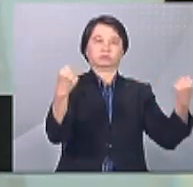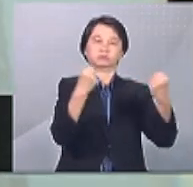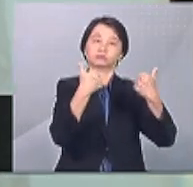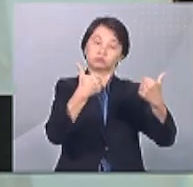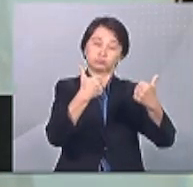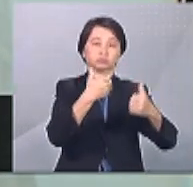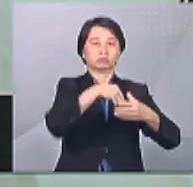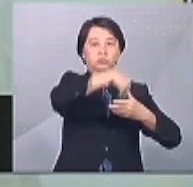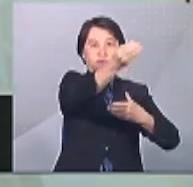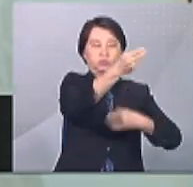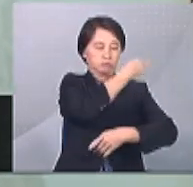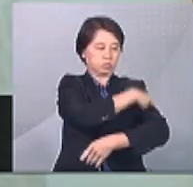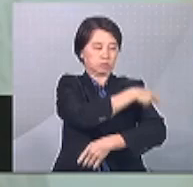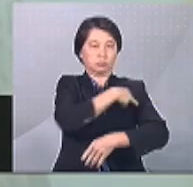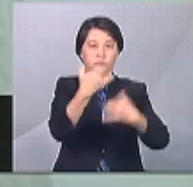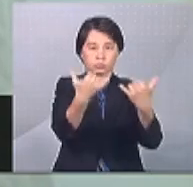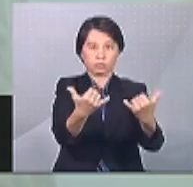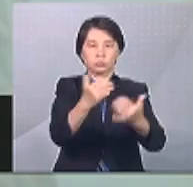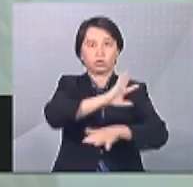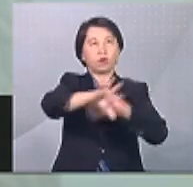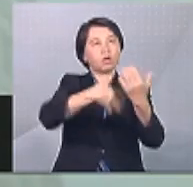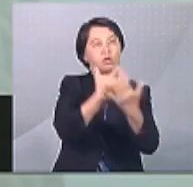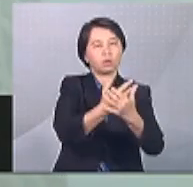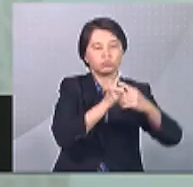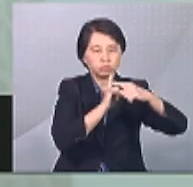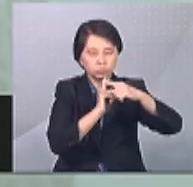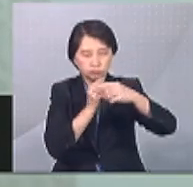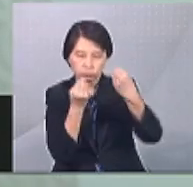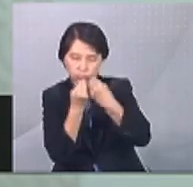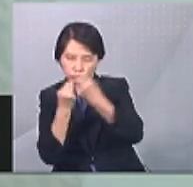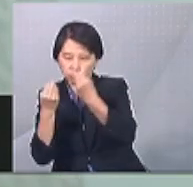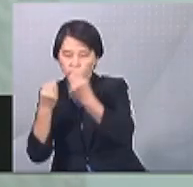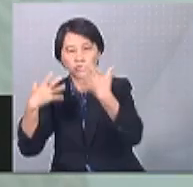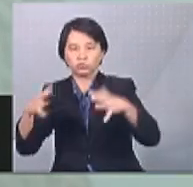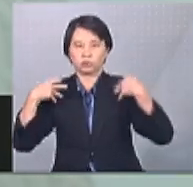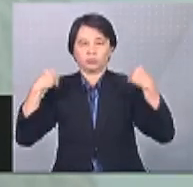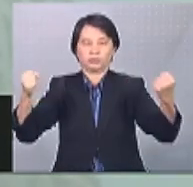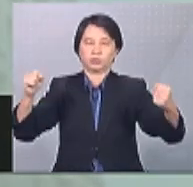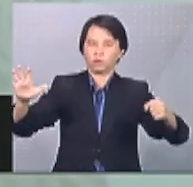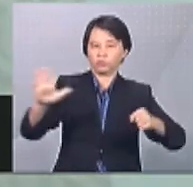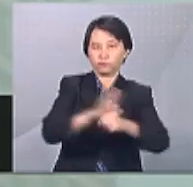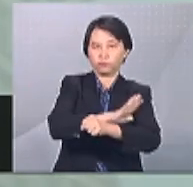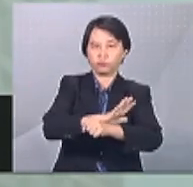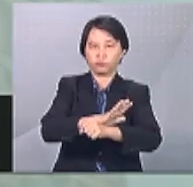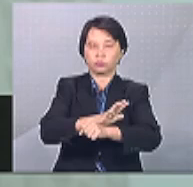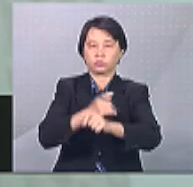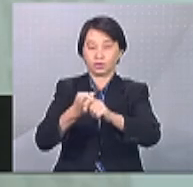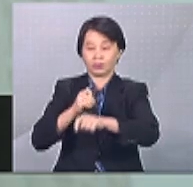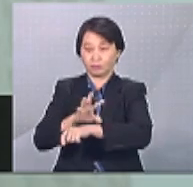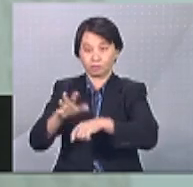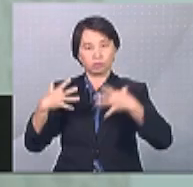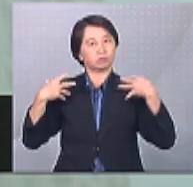discharge pada hari ini. Ini menjadikan jumlah kumulatif kes yang telah pulih sepenuhnya daripada jangkitan